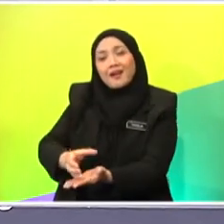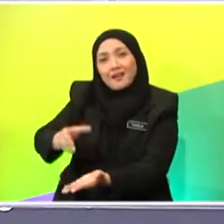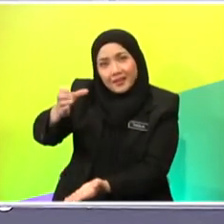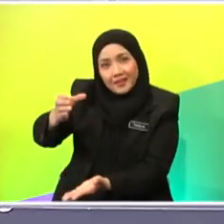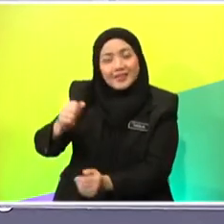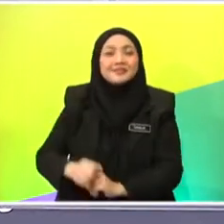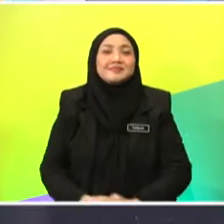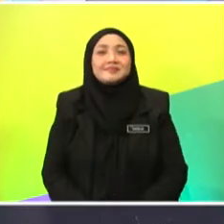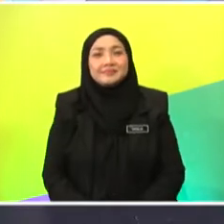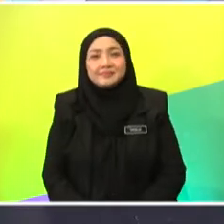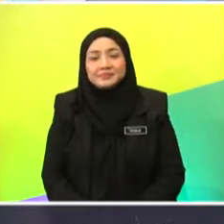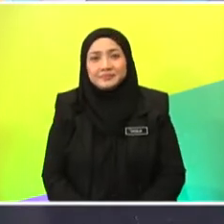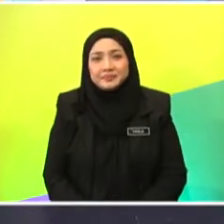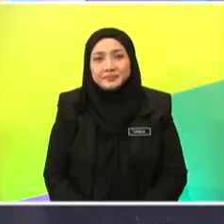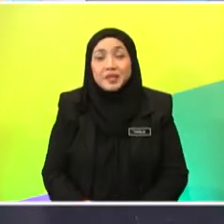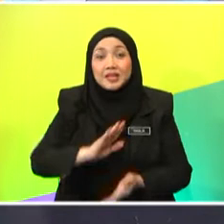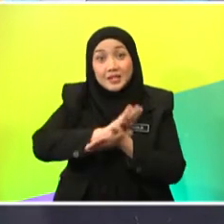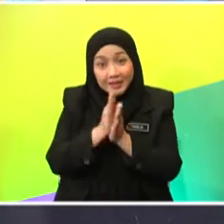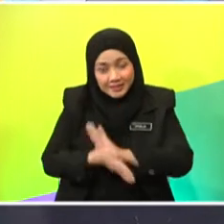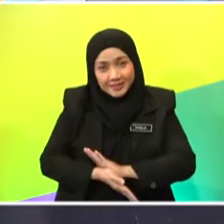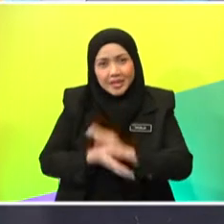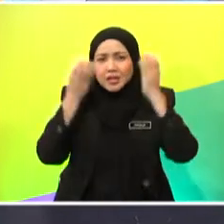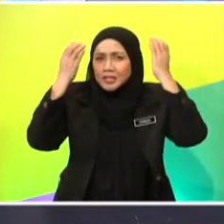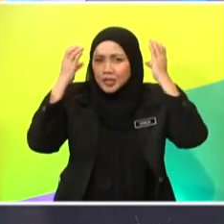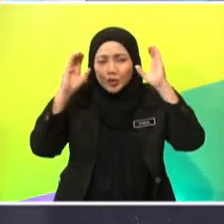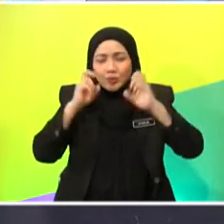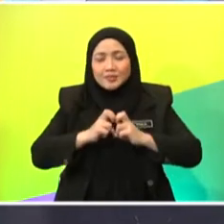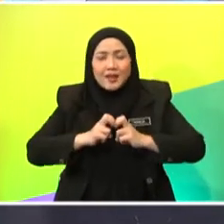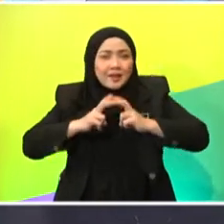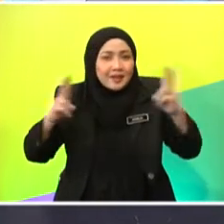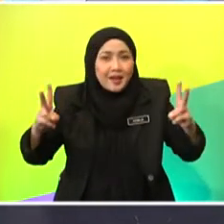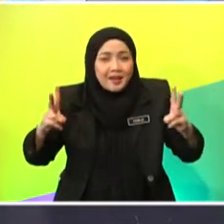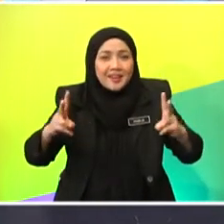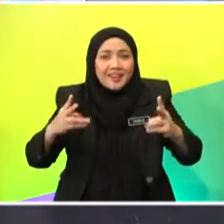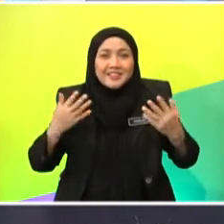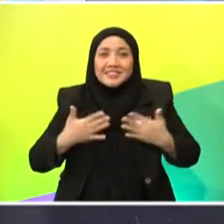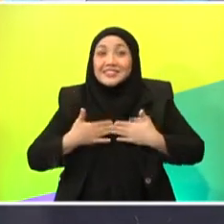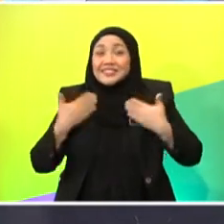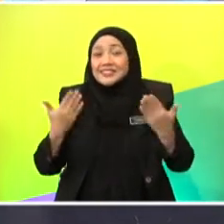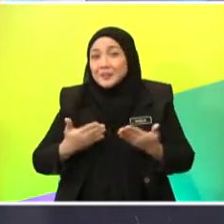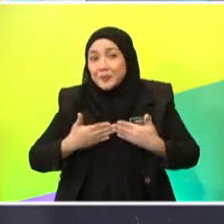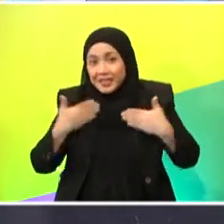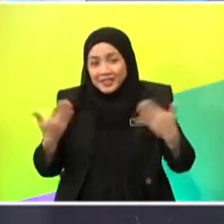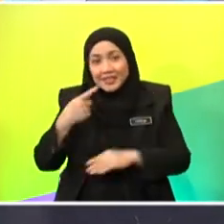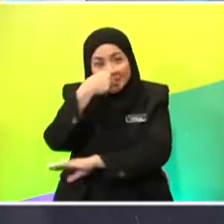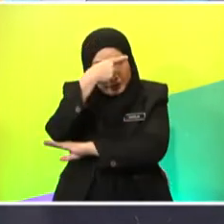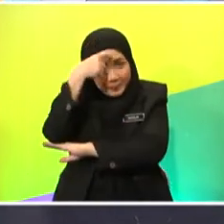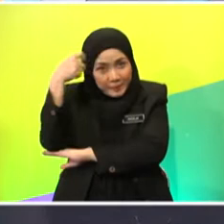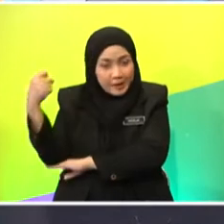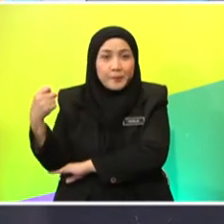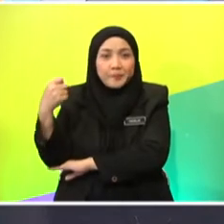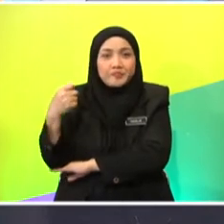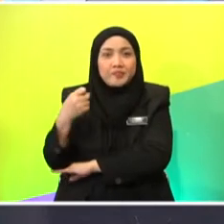merah Cie cie sangat apa suka gembira hari ini anak-anak cek gudeg